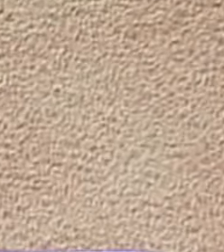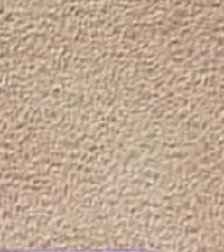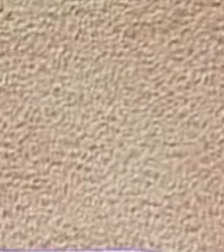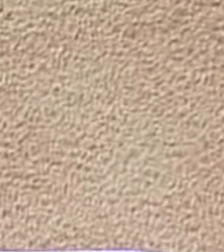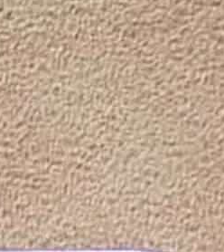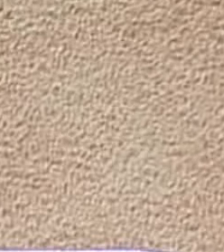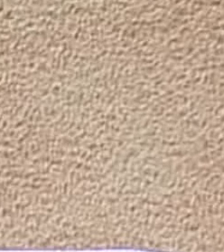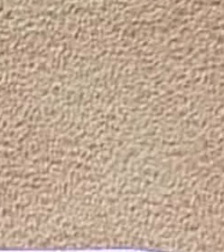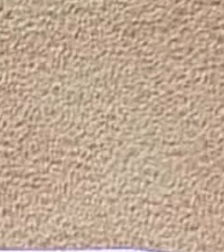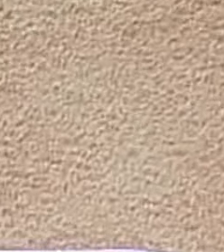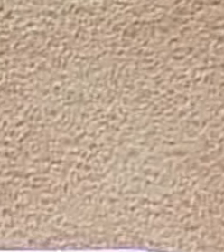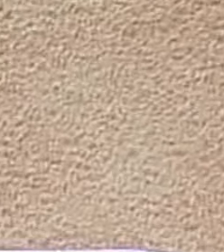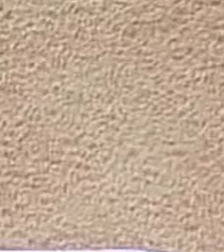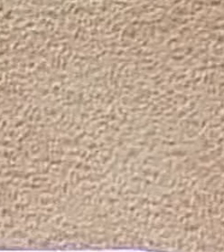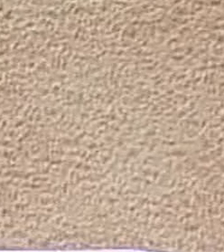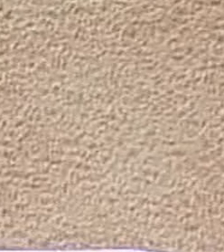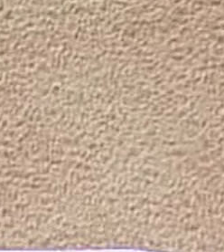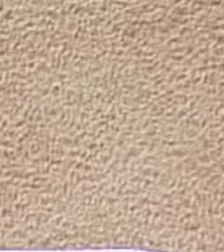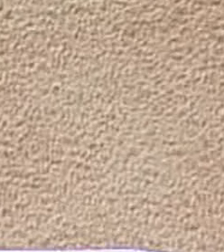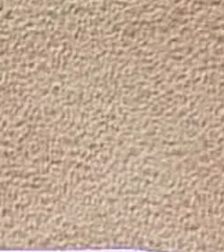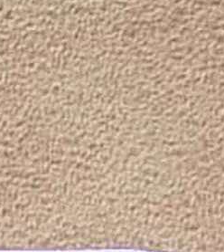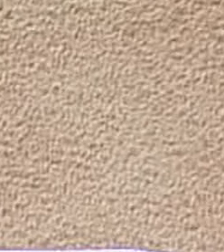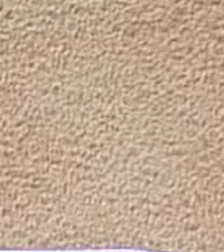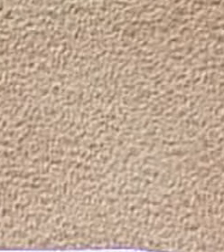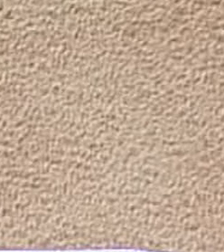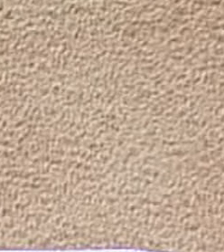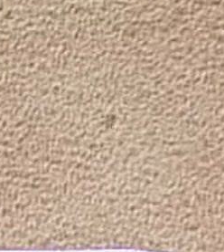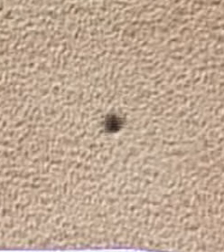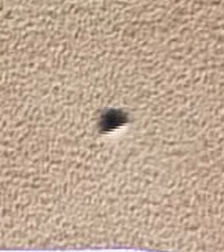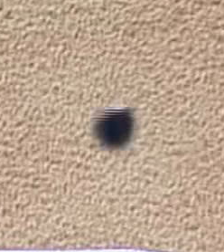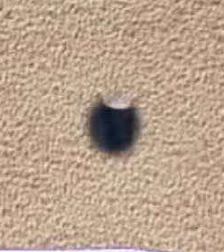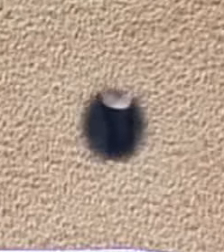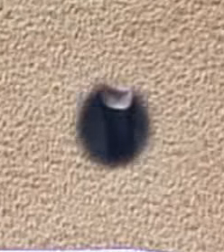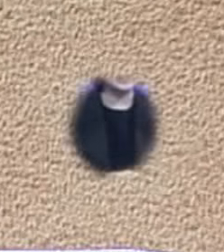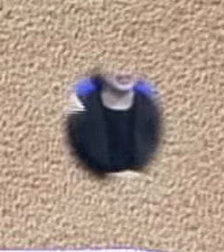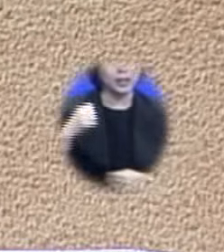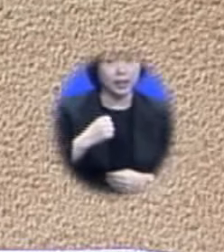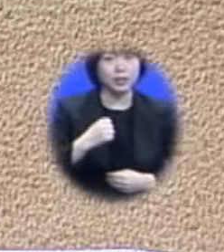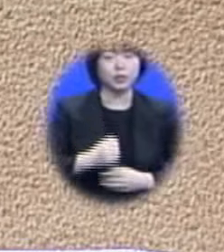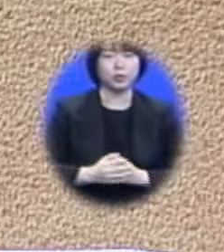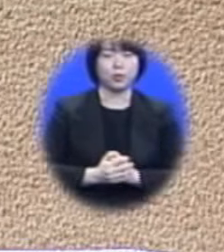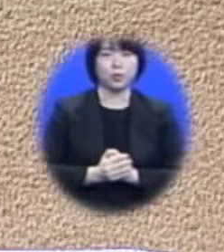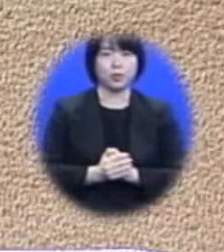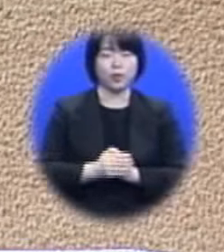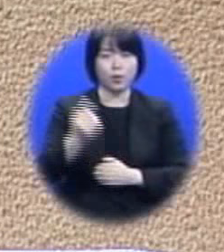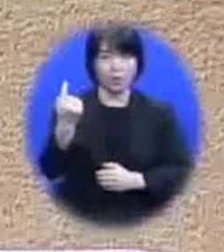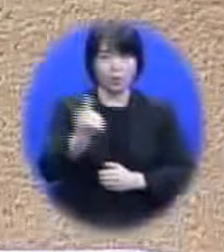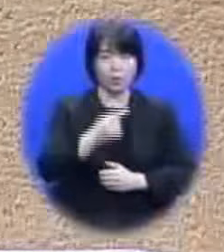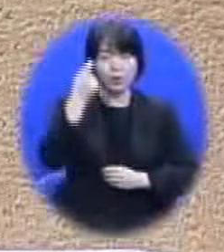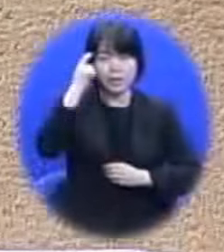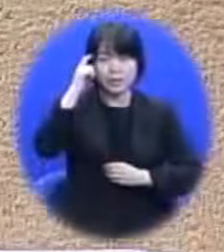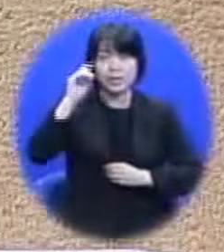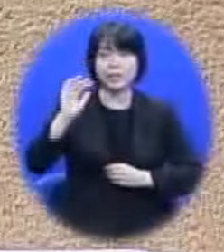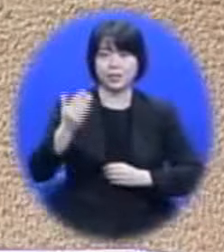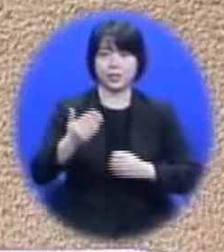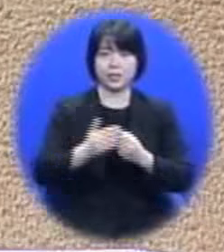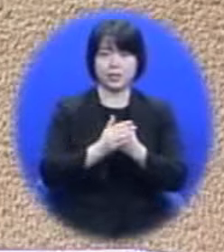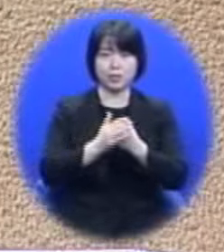시국에 목사가 무슨 설교를 할까 그 기대감으로 올 거라고 생각이